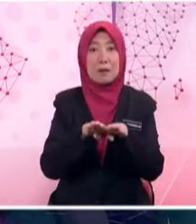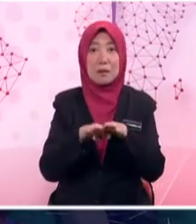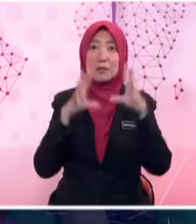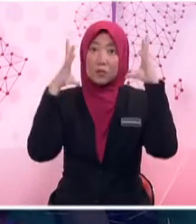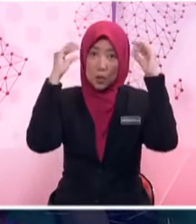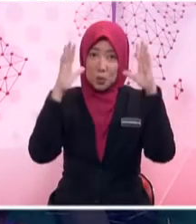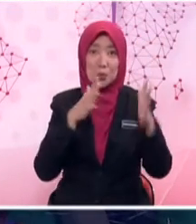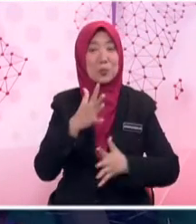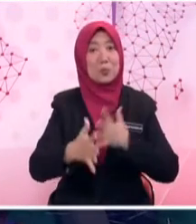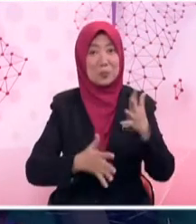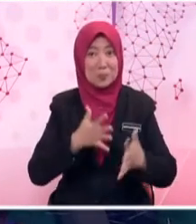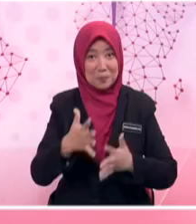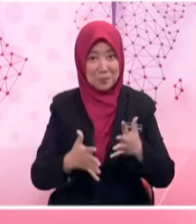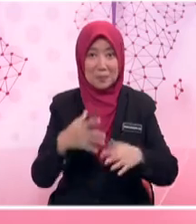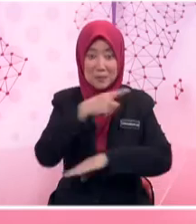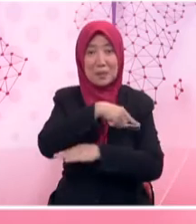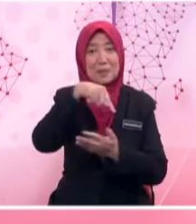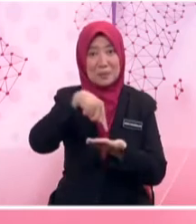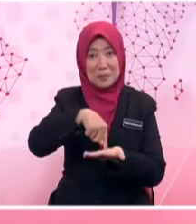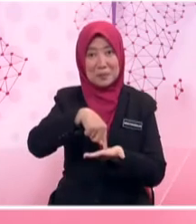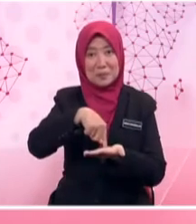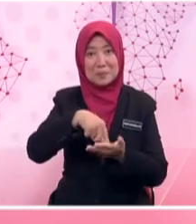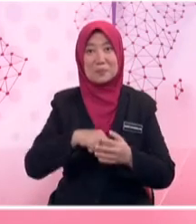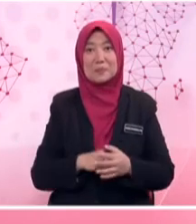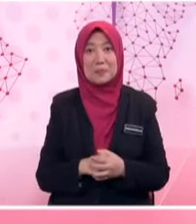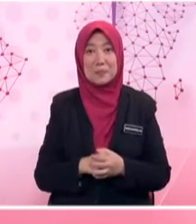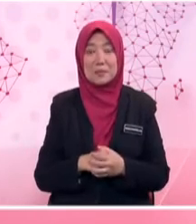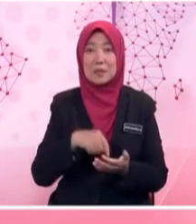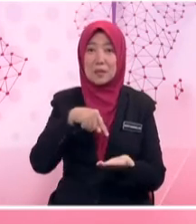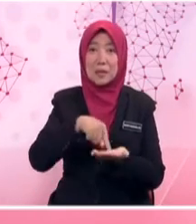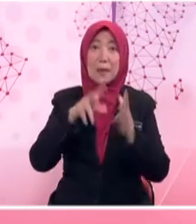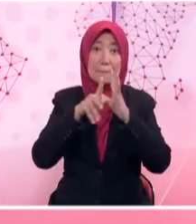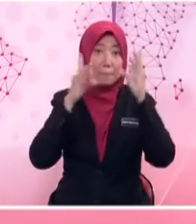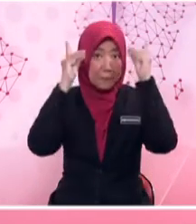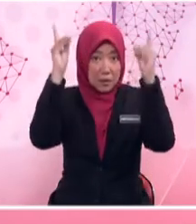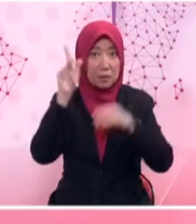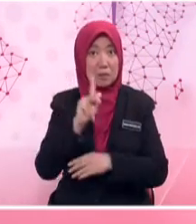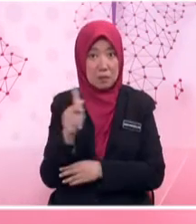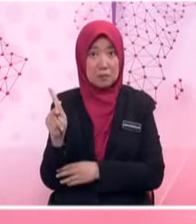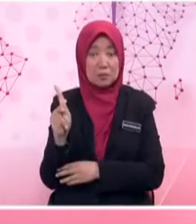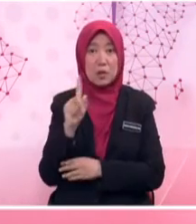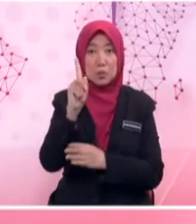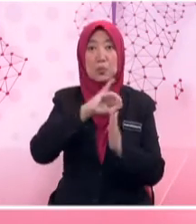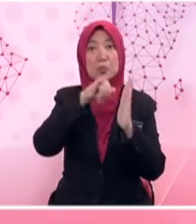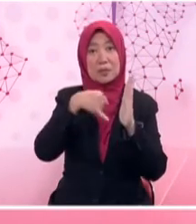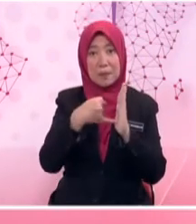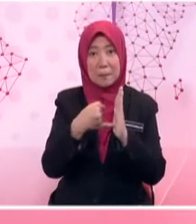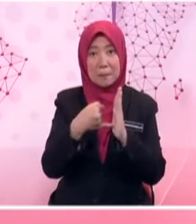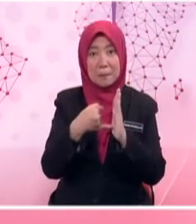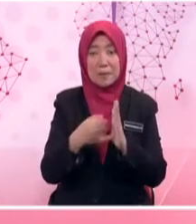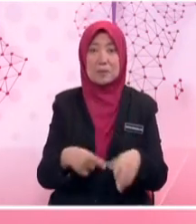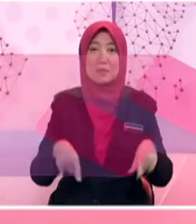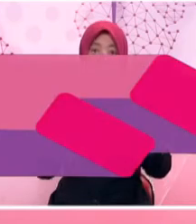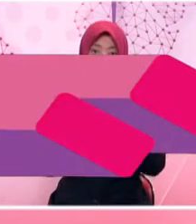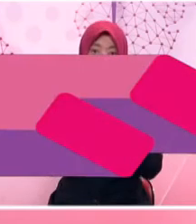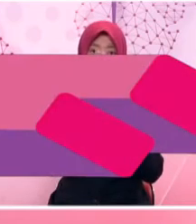guru pendidikan khas kita pada hari ini. Dan ini merupakan slot pendidikan khas selama 1 jam. Kita akan bersama memahirkan